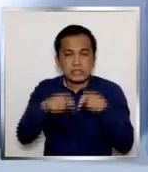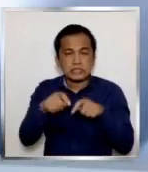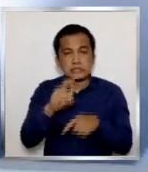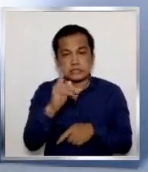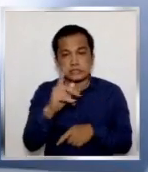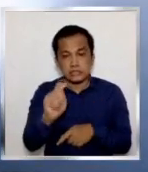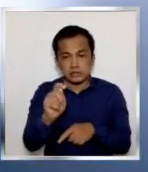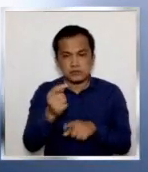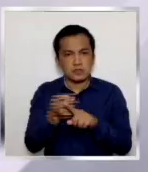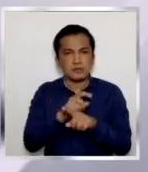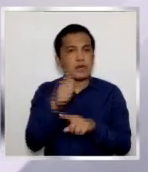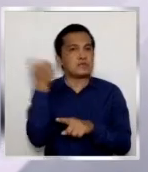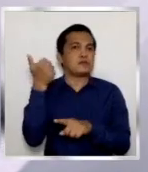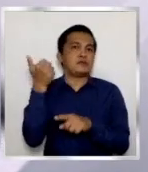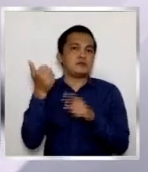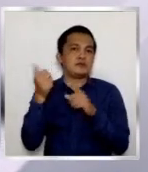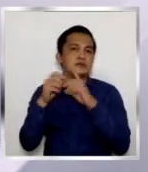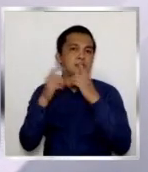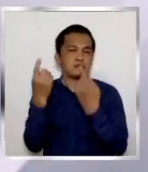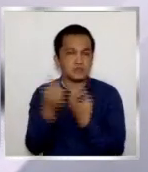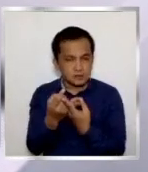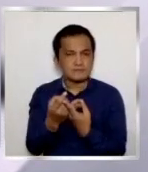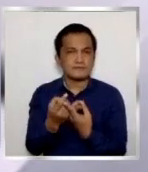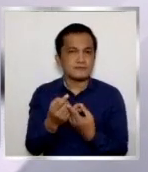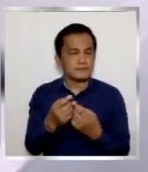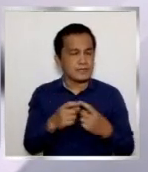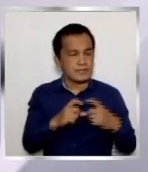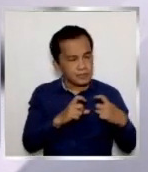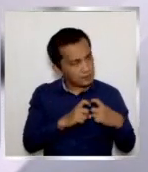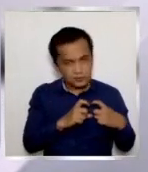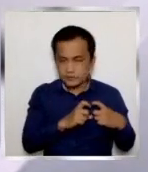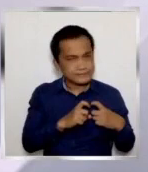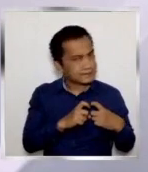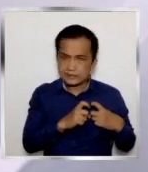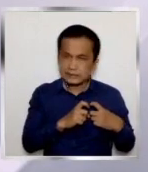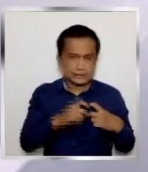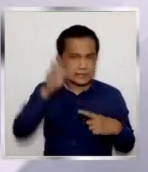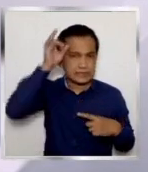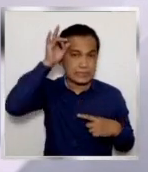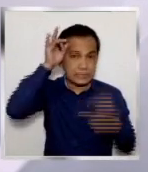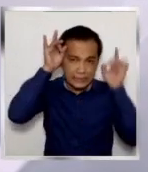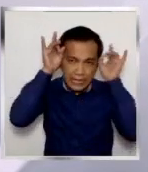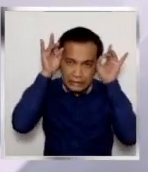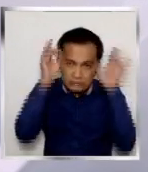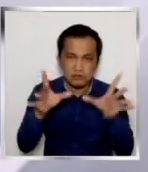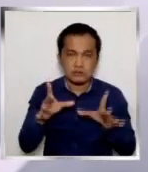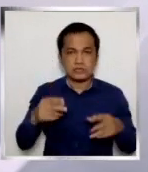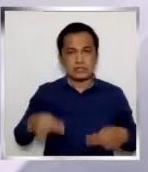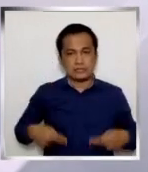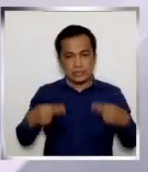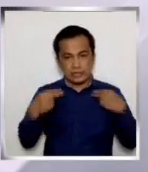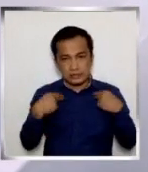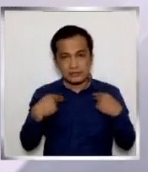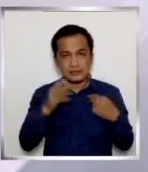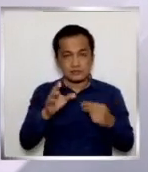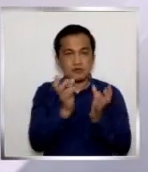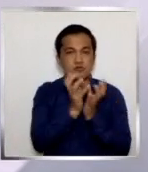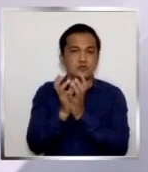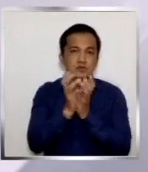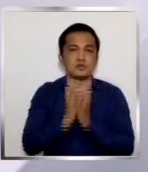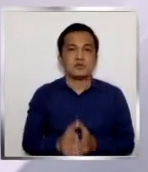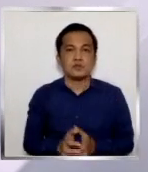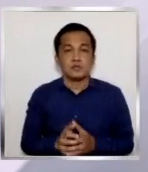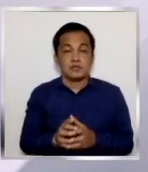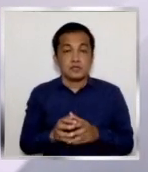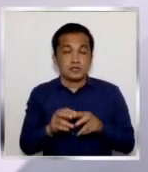kabilang distrito. Mga kapuso, lubha po itong delikado sa kalusugan at sa komunidad. Nakatutok si